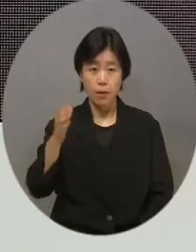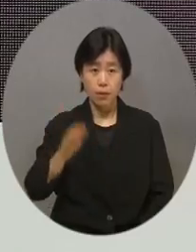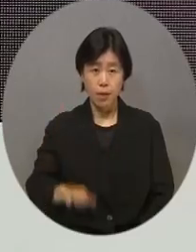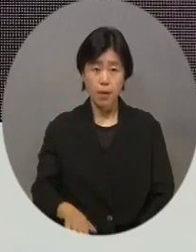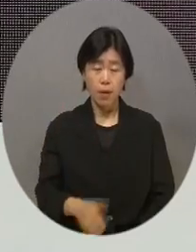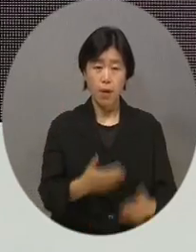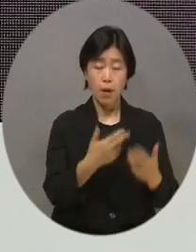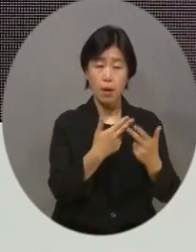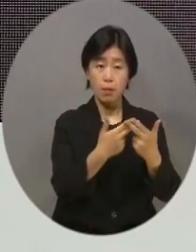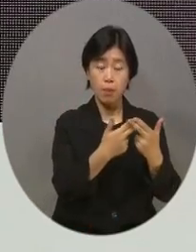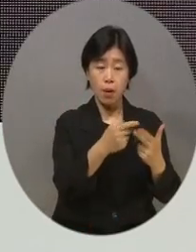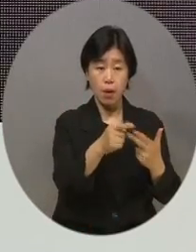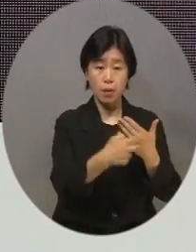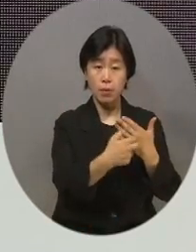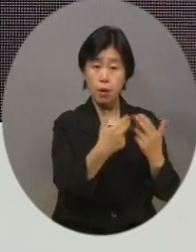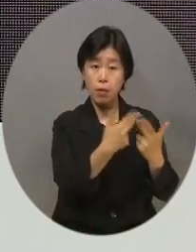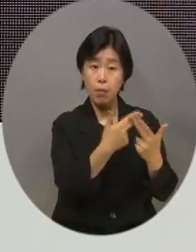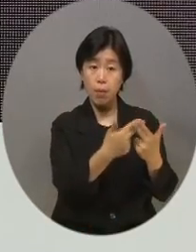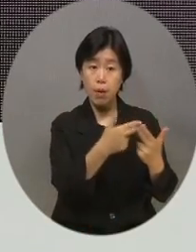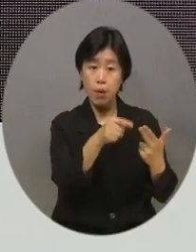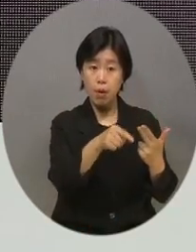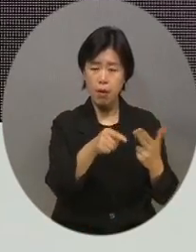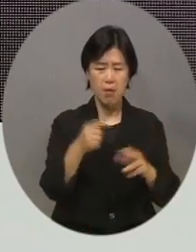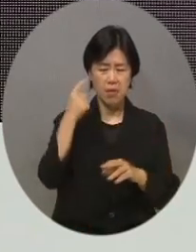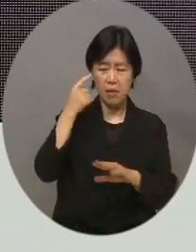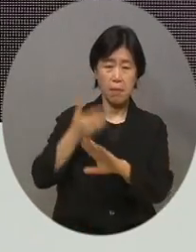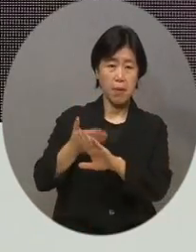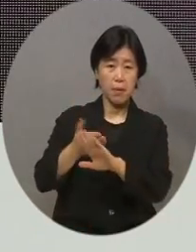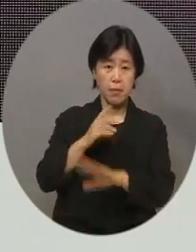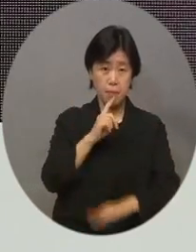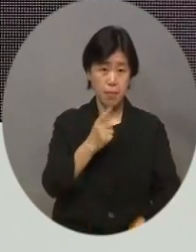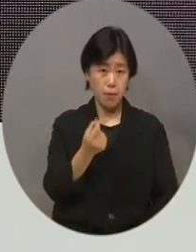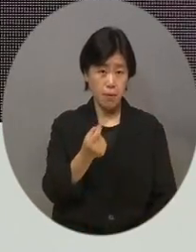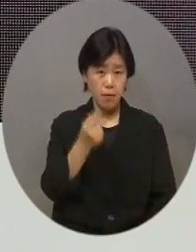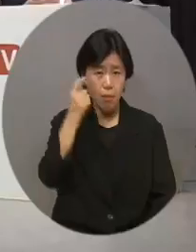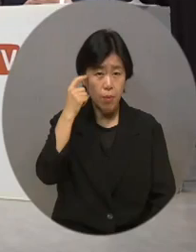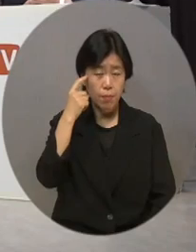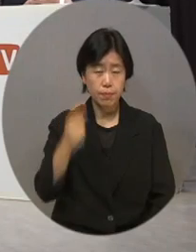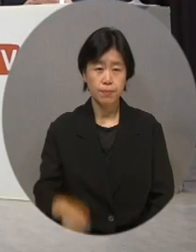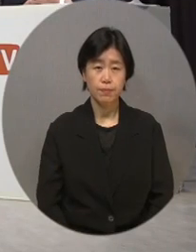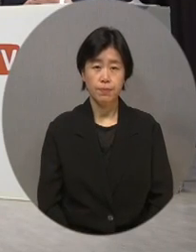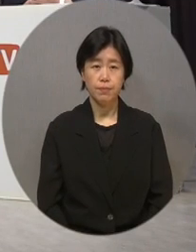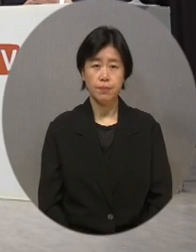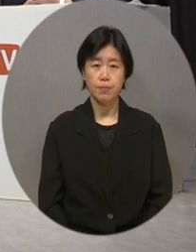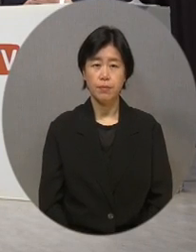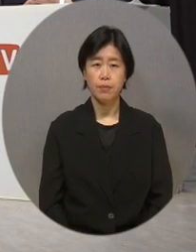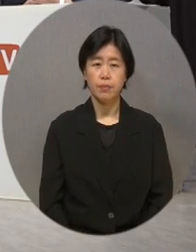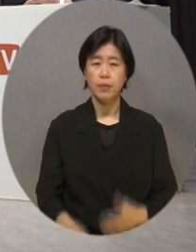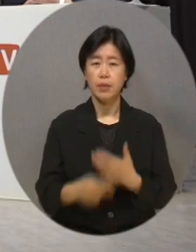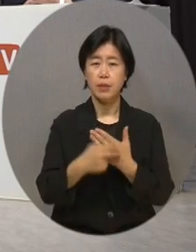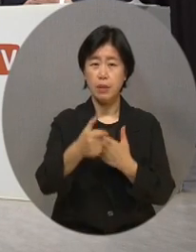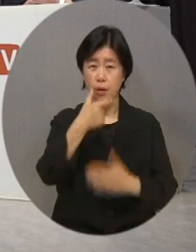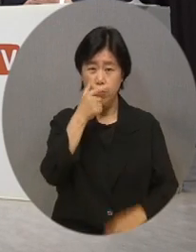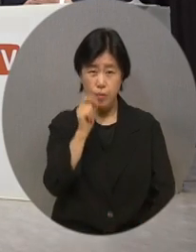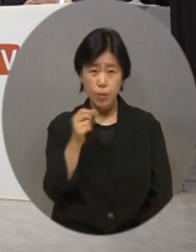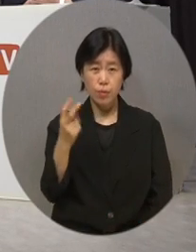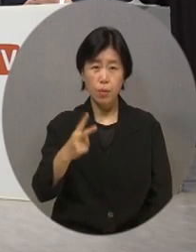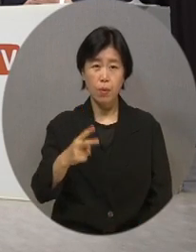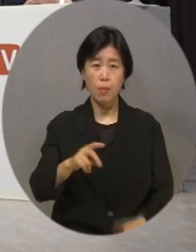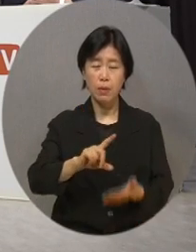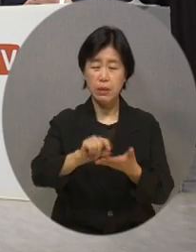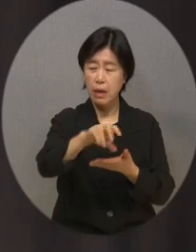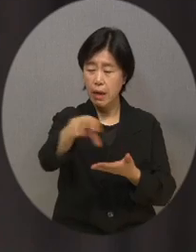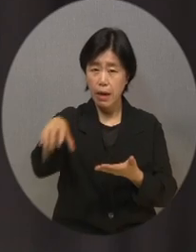있죠. 어떤 점을 우려하고 계시는 겁니까? 의사 부족이나 지역 편차 등을 해결한다는